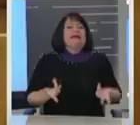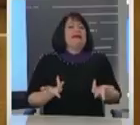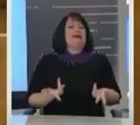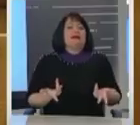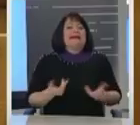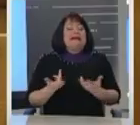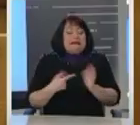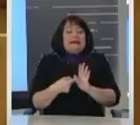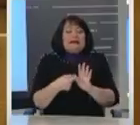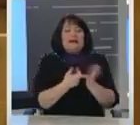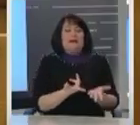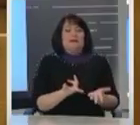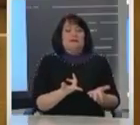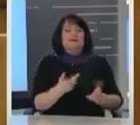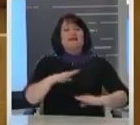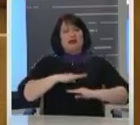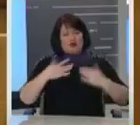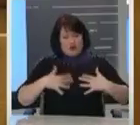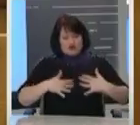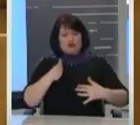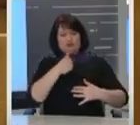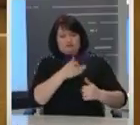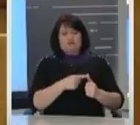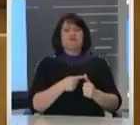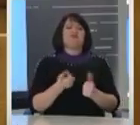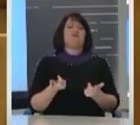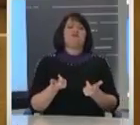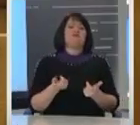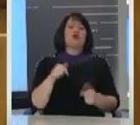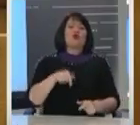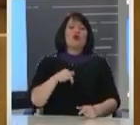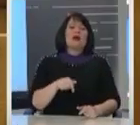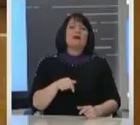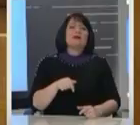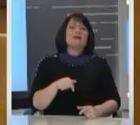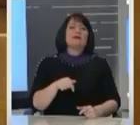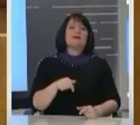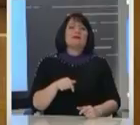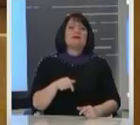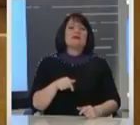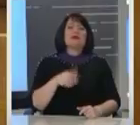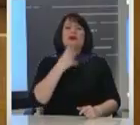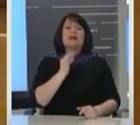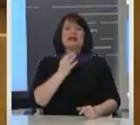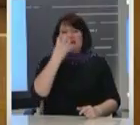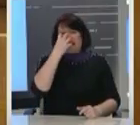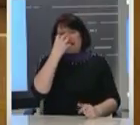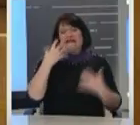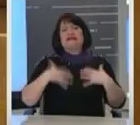εξαντλήσει τις στολές του στρατού και τώρα έχει πάει στα βεστιάρια των τσίρκων.